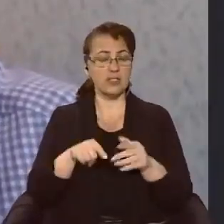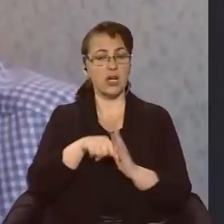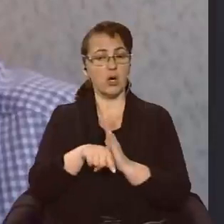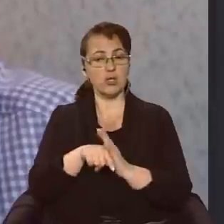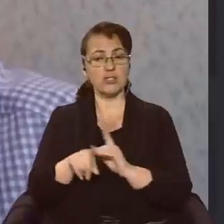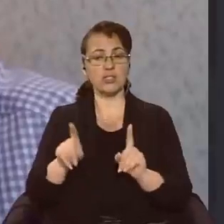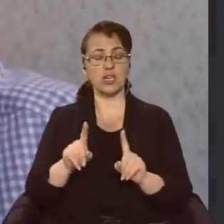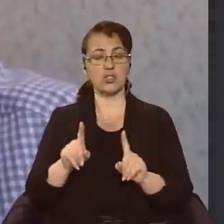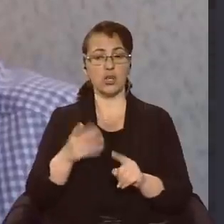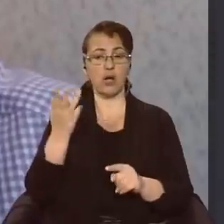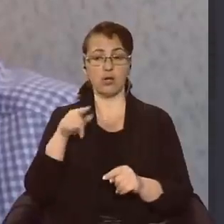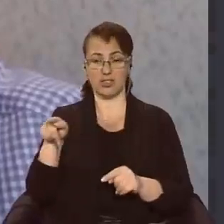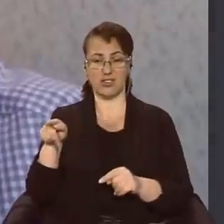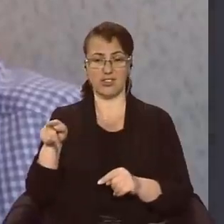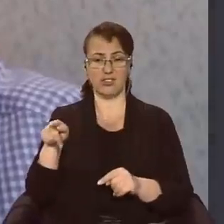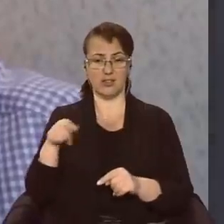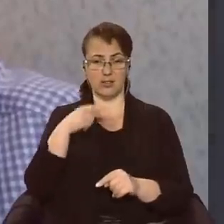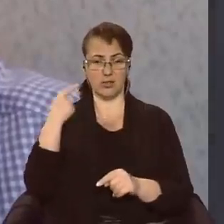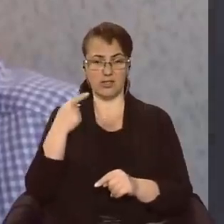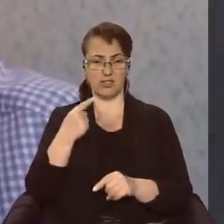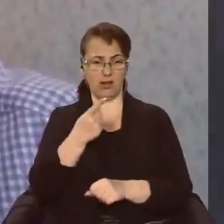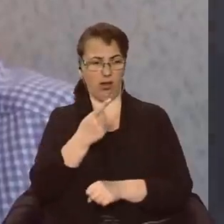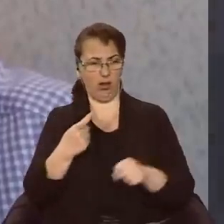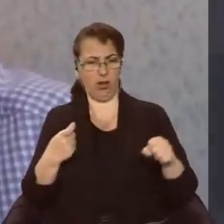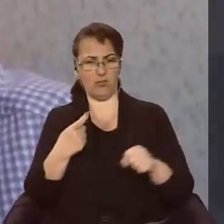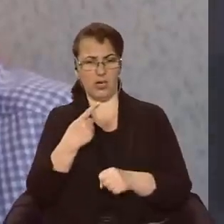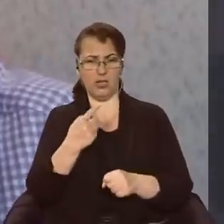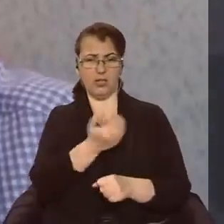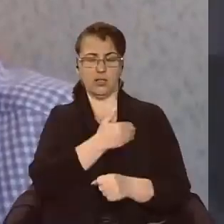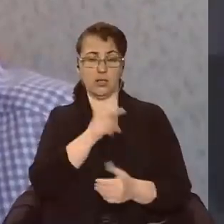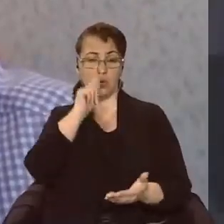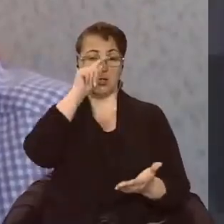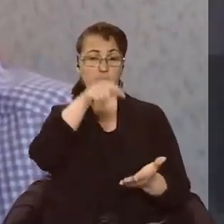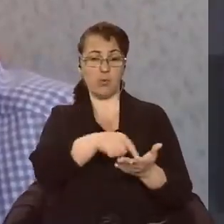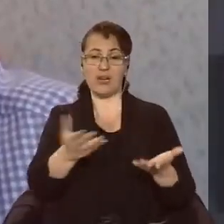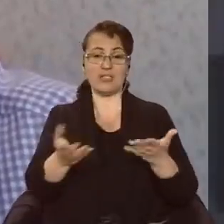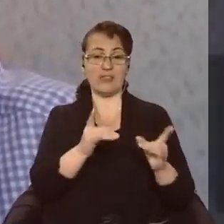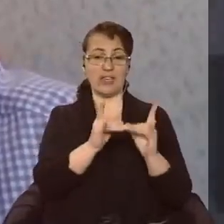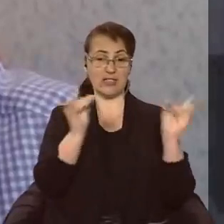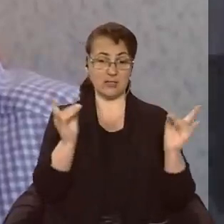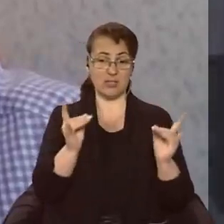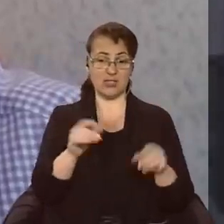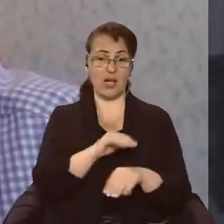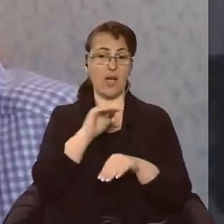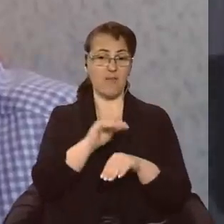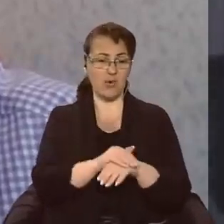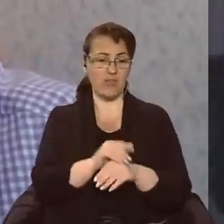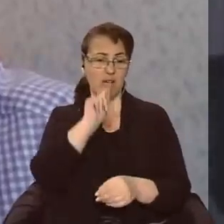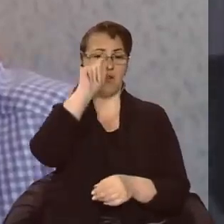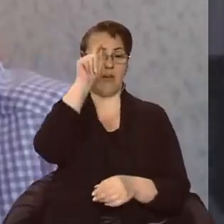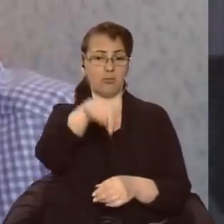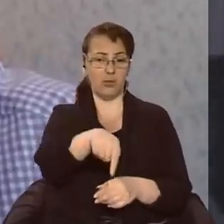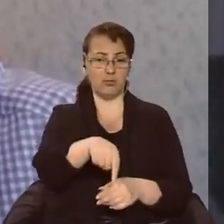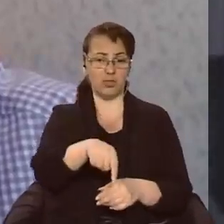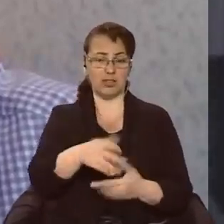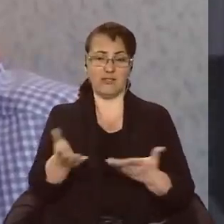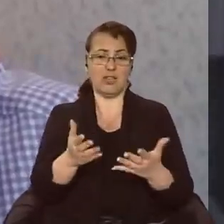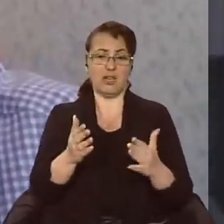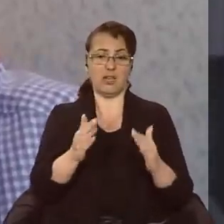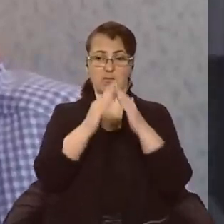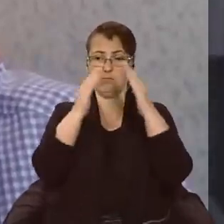те, що коли вони намагаються влучити, наприклад, у якийсь міст, то вони влучають в якесь